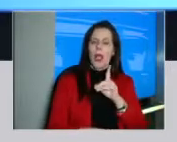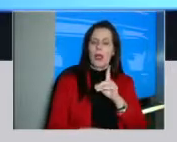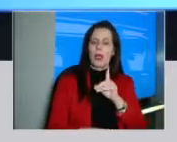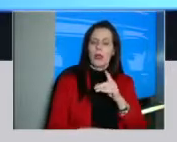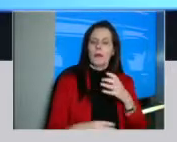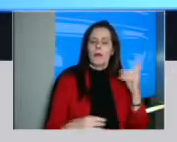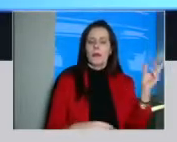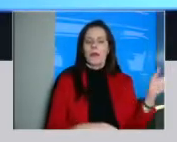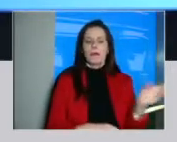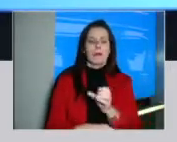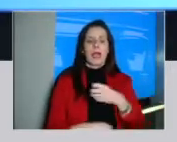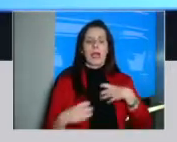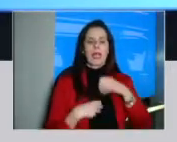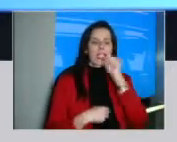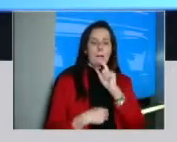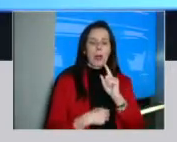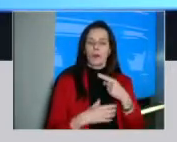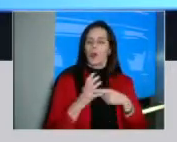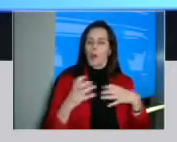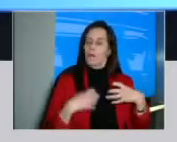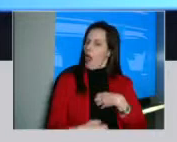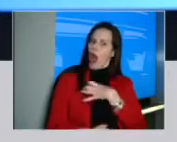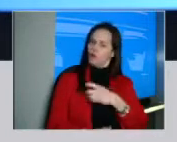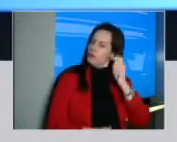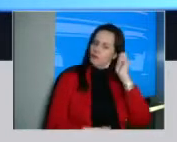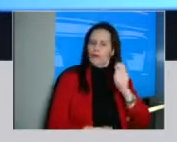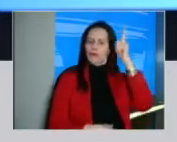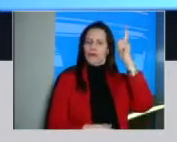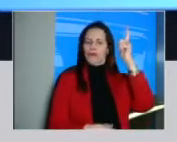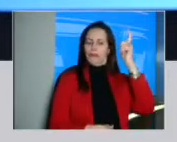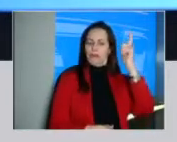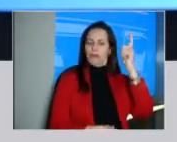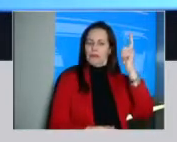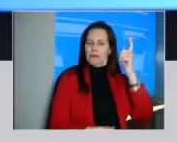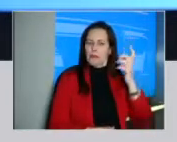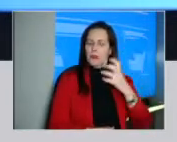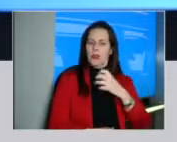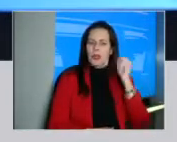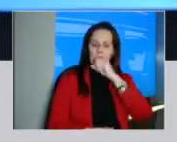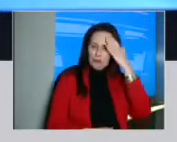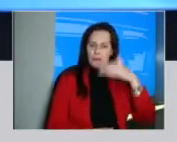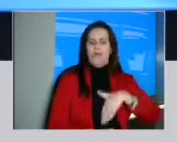אמנים. יעלה על הדעת שמפלגה שירה שיכולה להזמין את